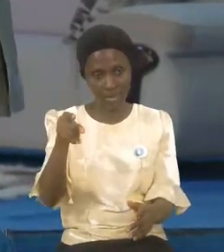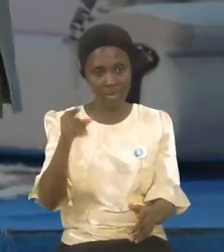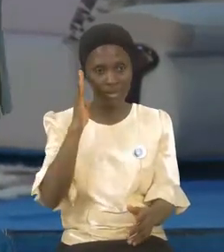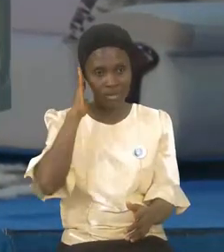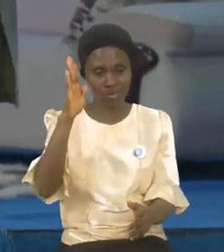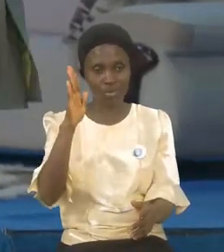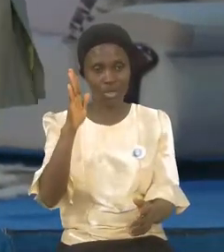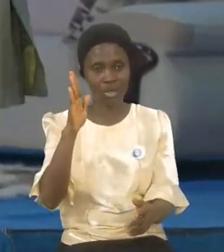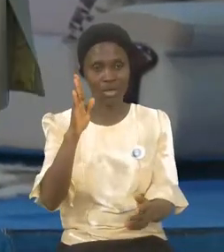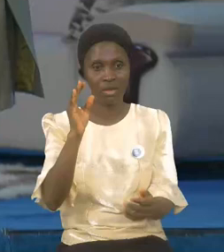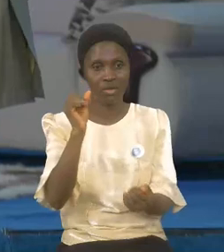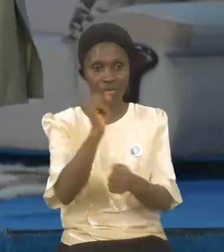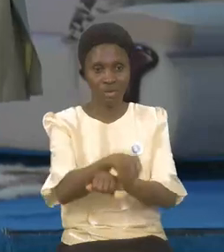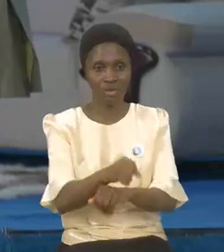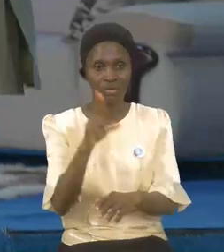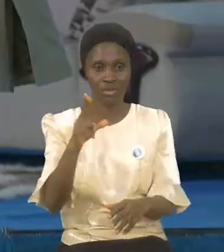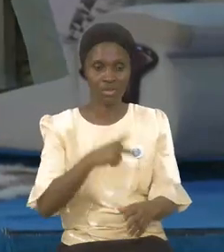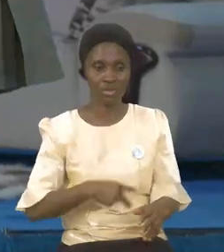Verset